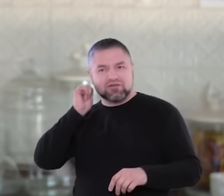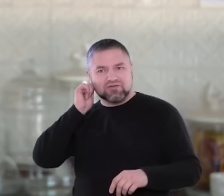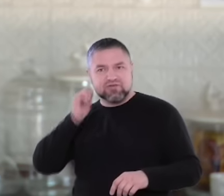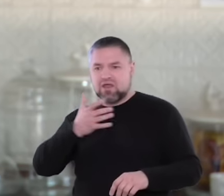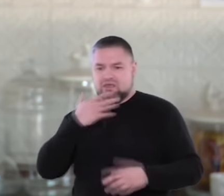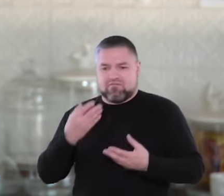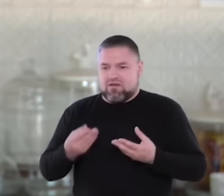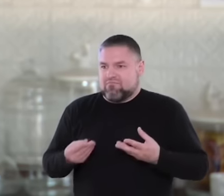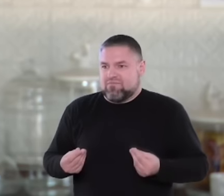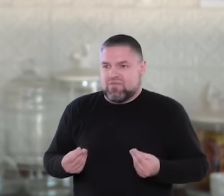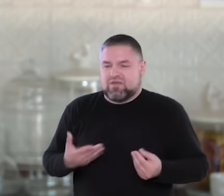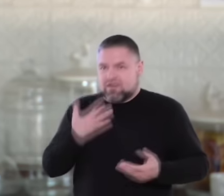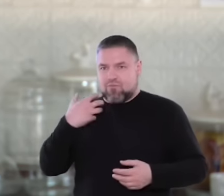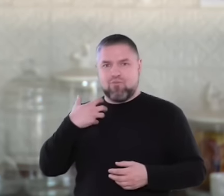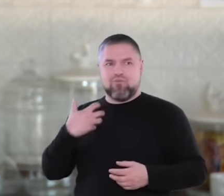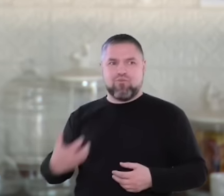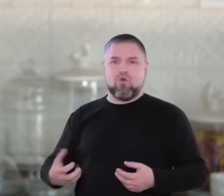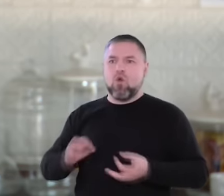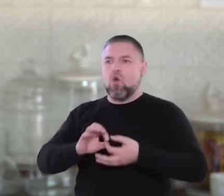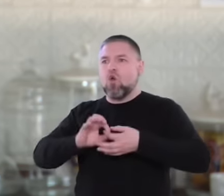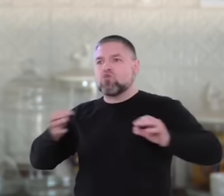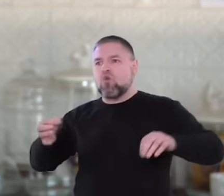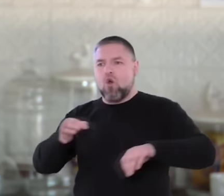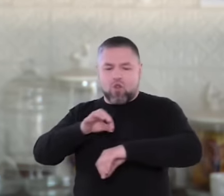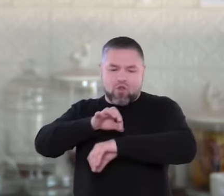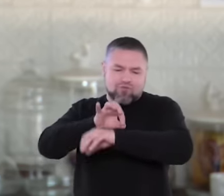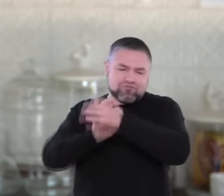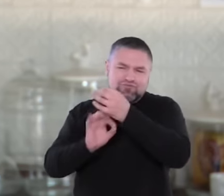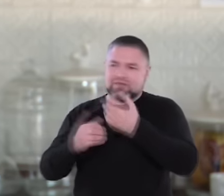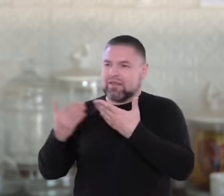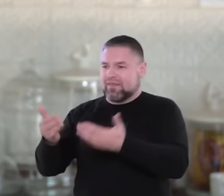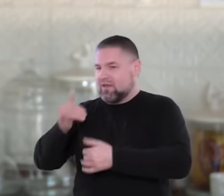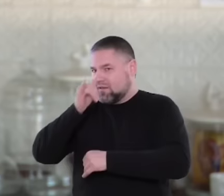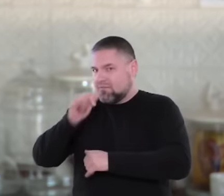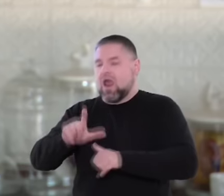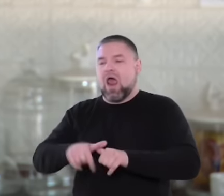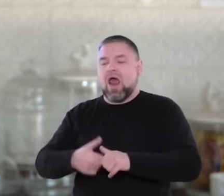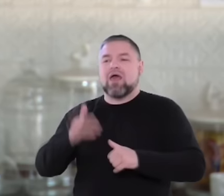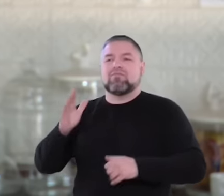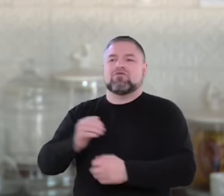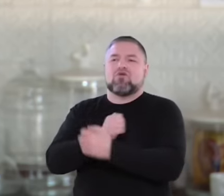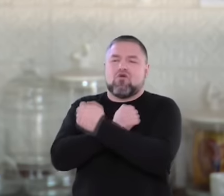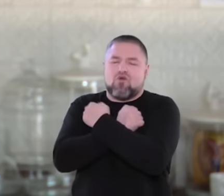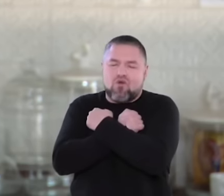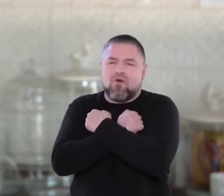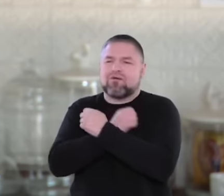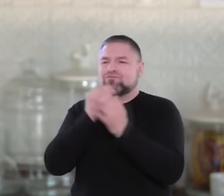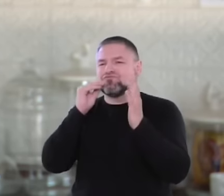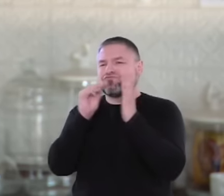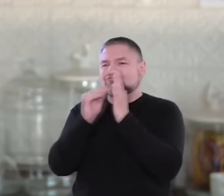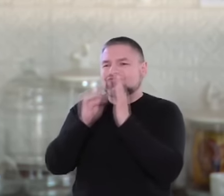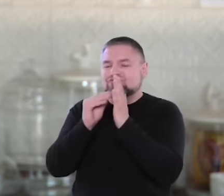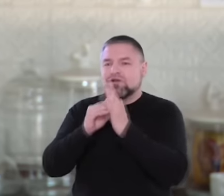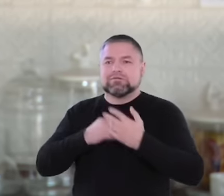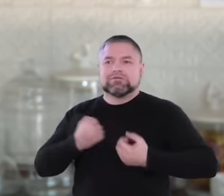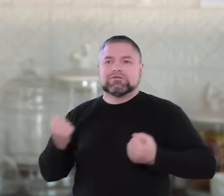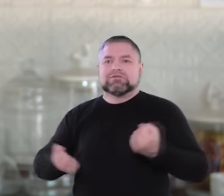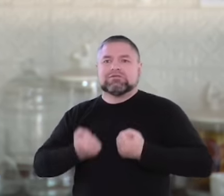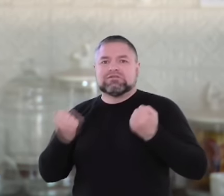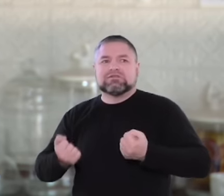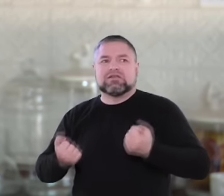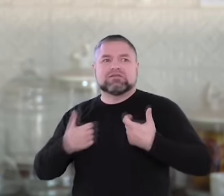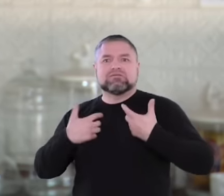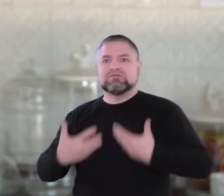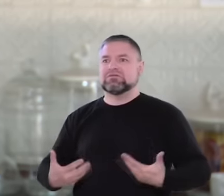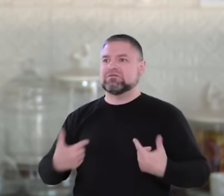mam kasy, nie obrzucę jej drogocennymi kamieniami i złotem, ale za to będę ją kochał, całował i starał się dla niej stać takim,